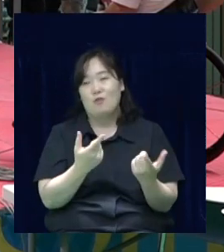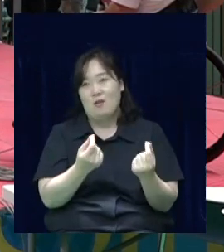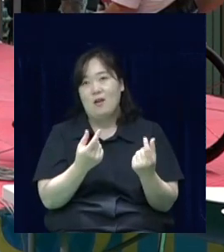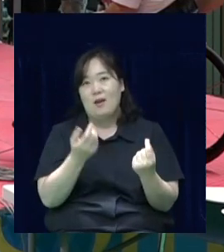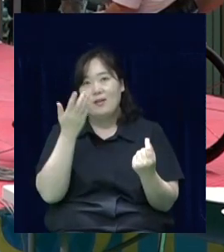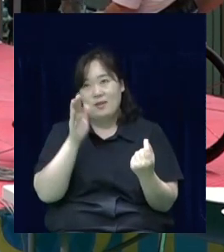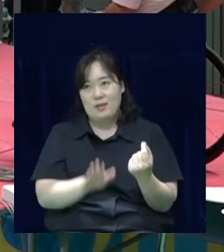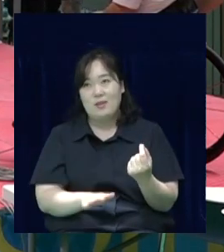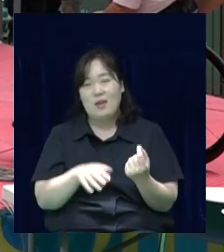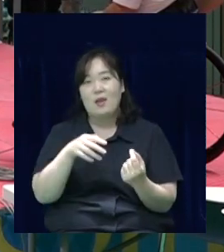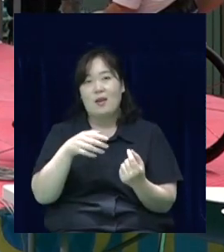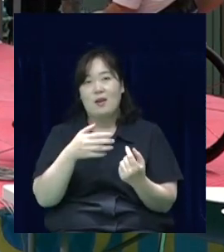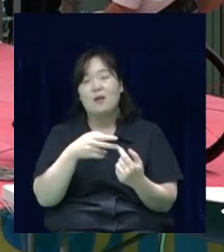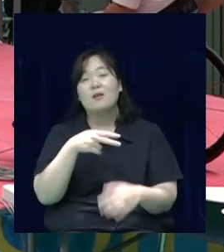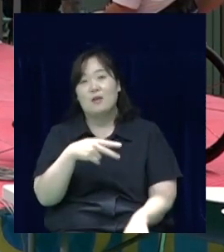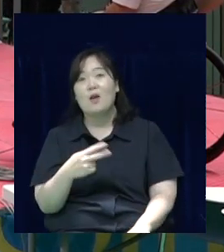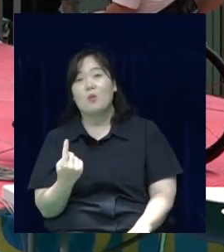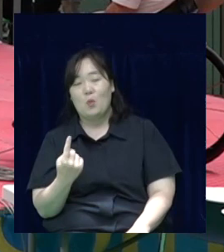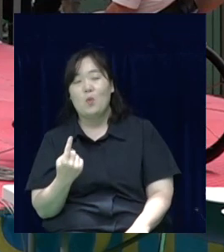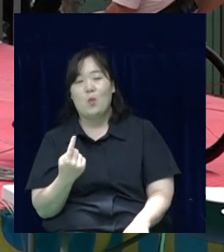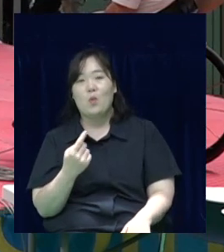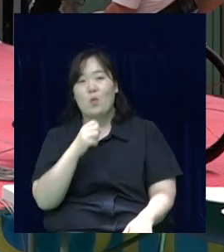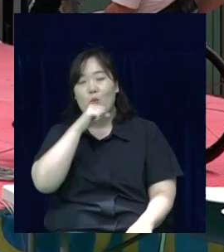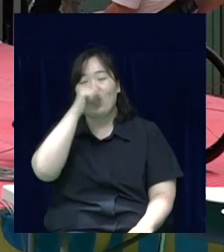성공이 됐고요.